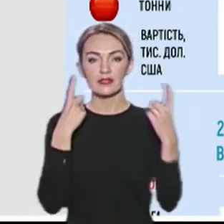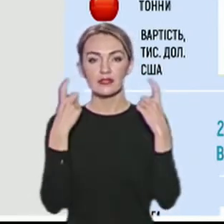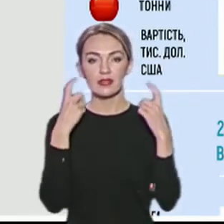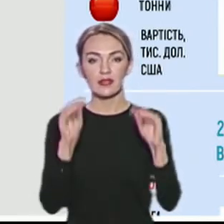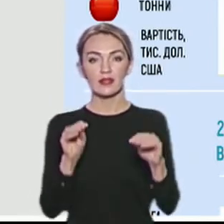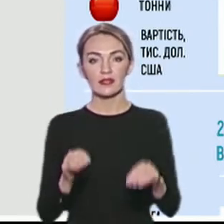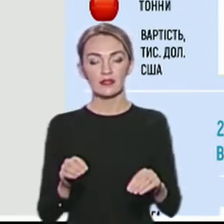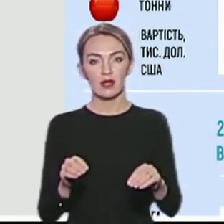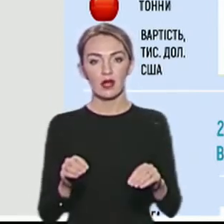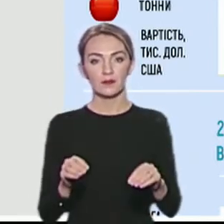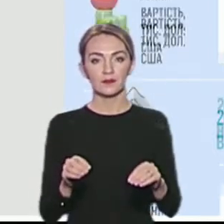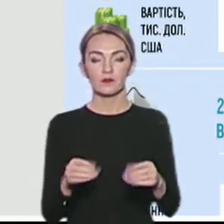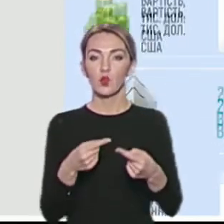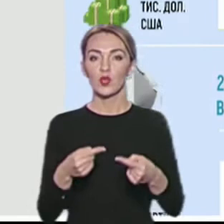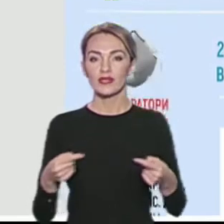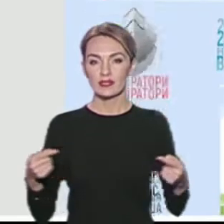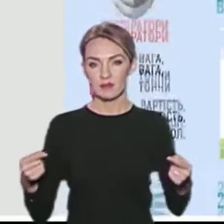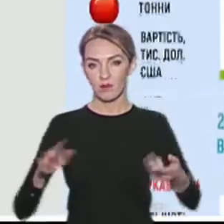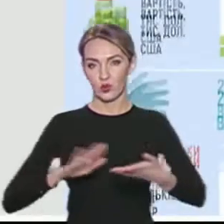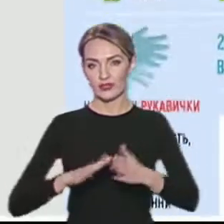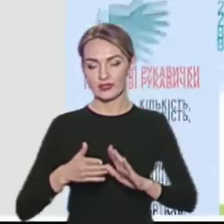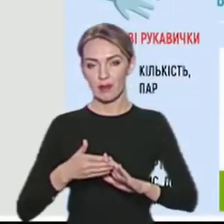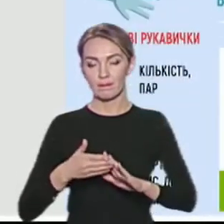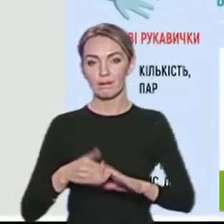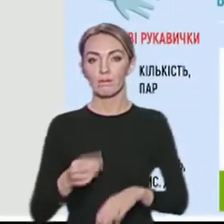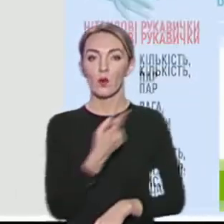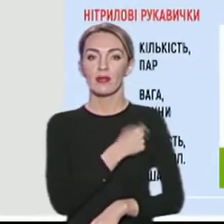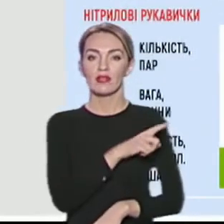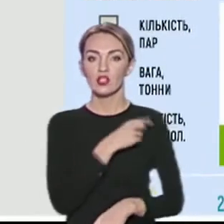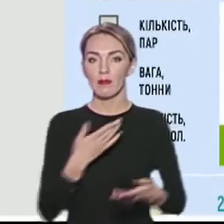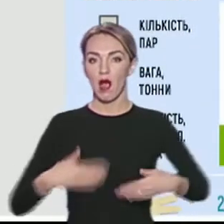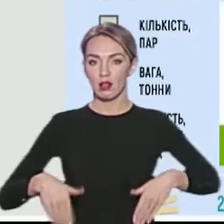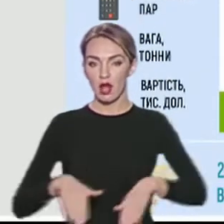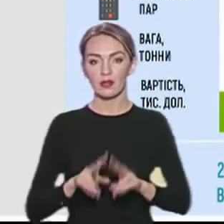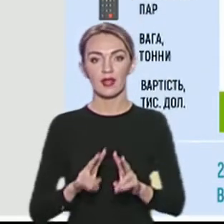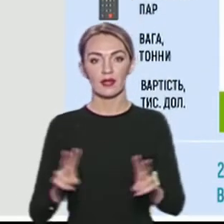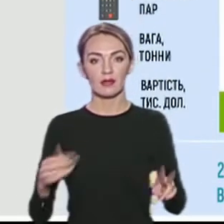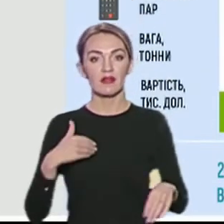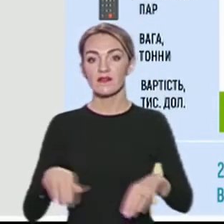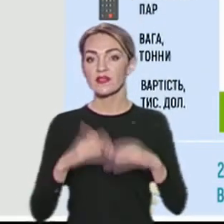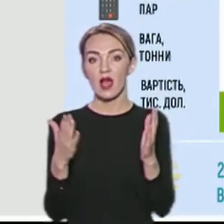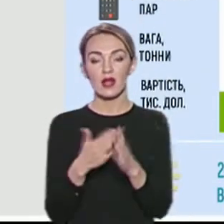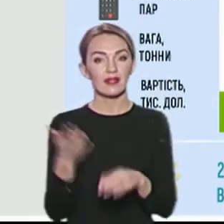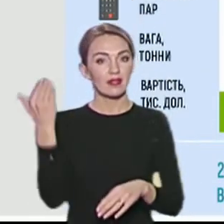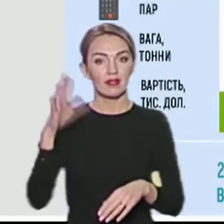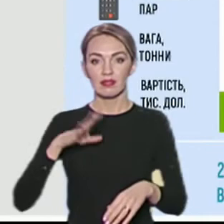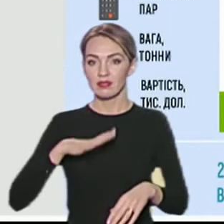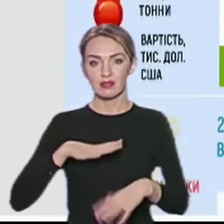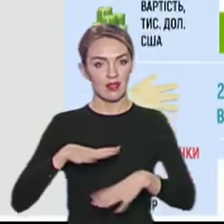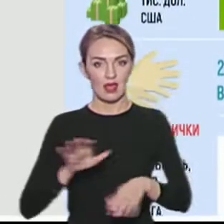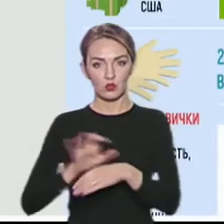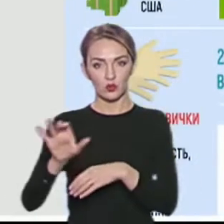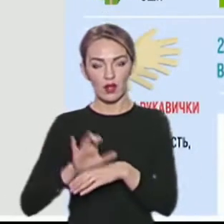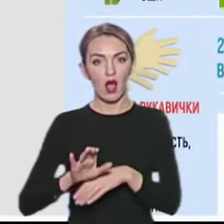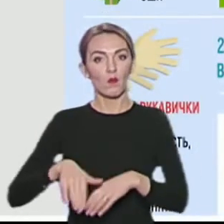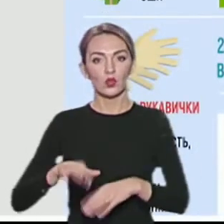дуже різних позиціях, і по медичним халатам, яких ми взагалі не експортували, а потім